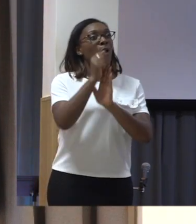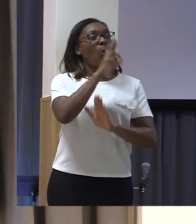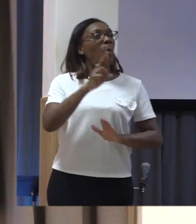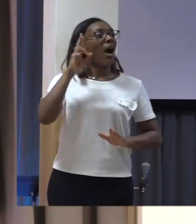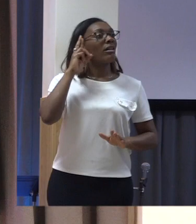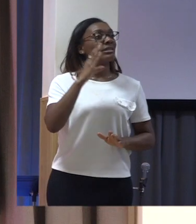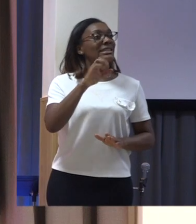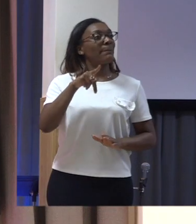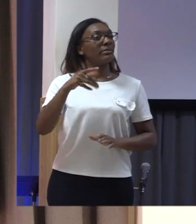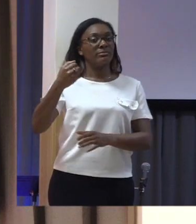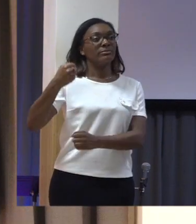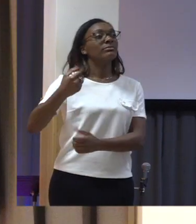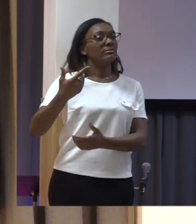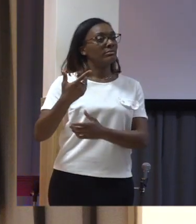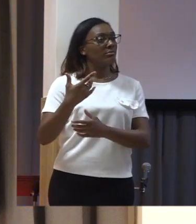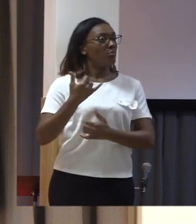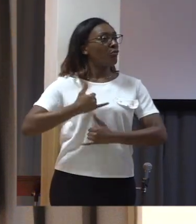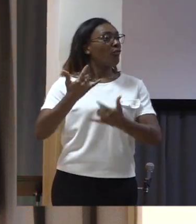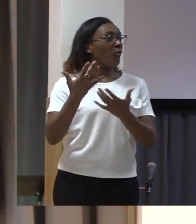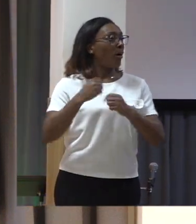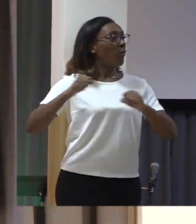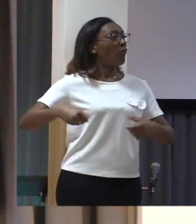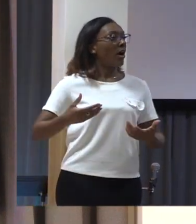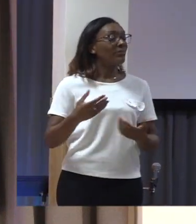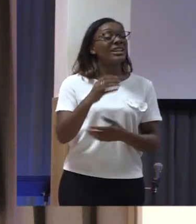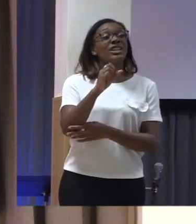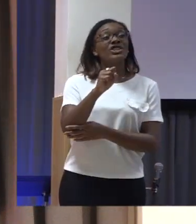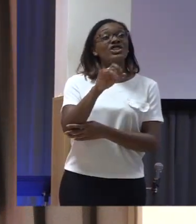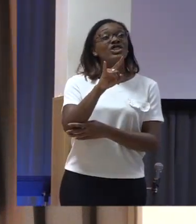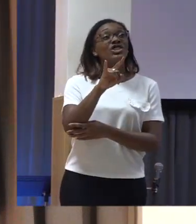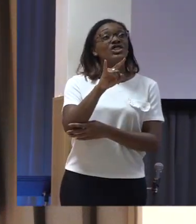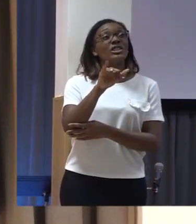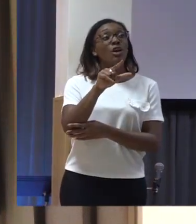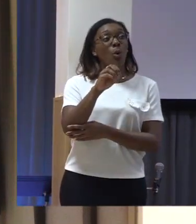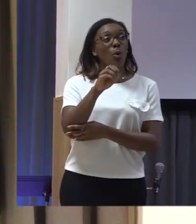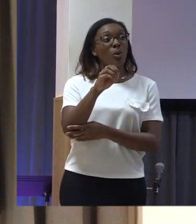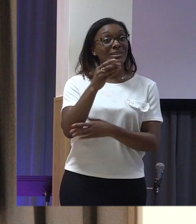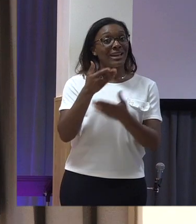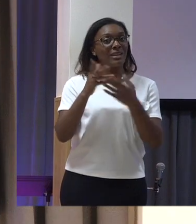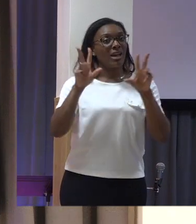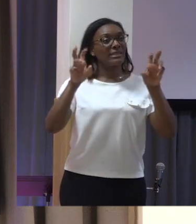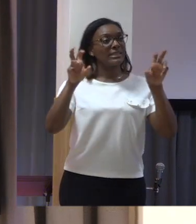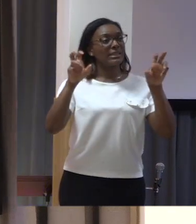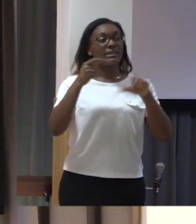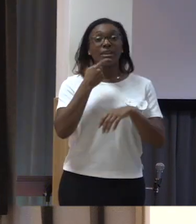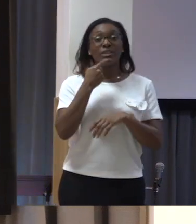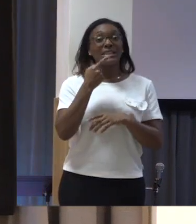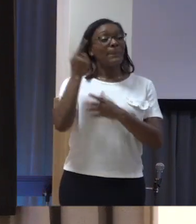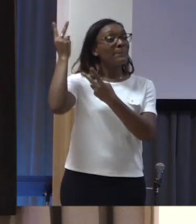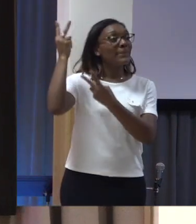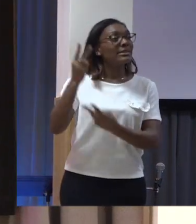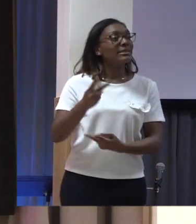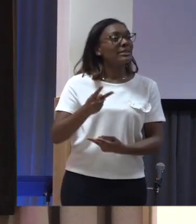le symbole du pouvoir. Shiloh, c'est un titre qui signifie Messie. Ce qui veut dire